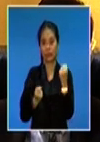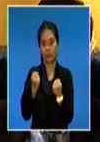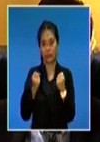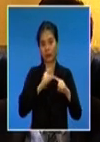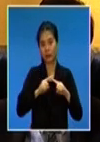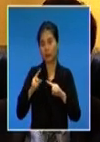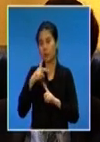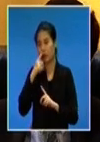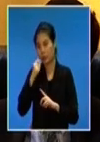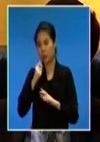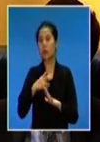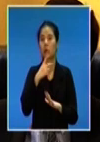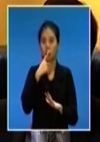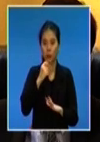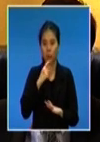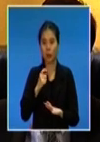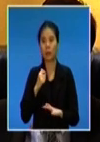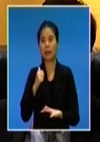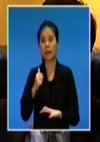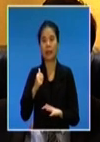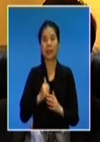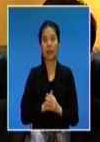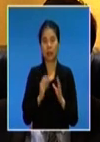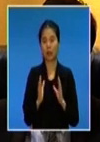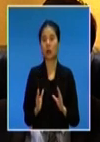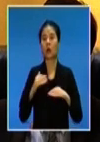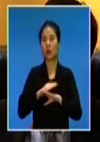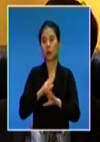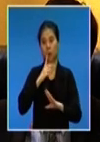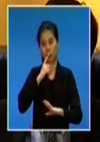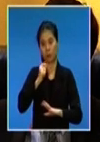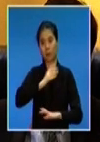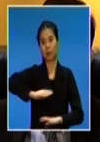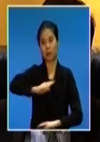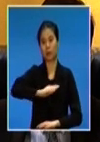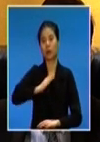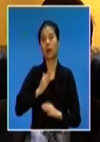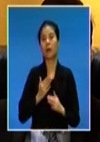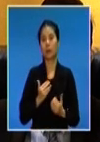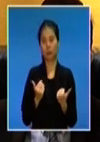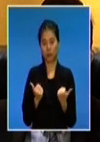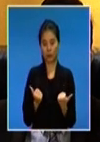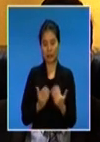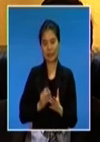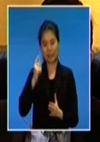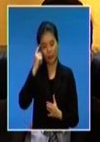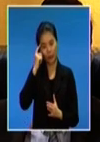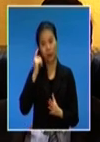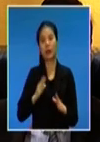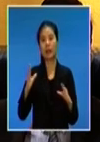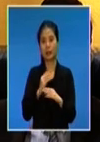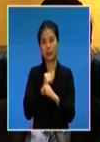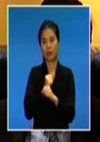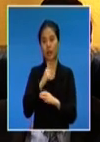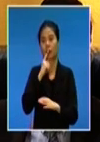ก็คิดว่าจะให้แต่ละท่านตอบแต่ละคนแล้วก็รวบไปเลยนะครับก็คือว่าเพราะเราเชื่อว่าประเด็นที่เราสรุปไว้เนี่ยทุกคนตอบได้หม